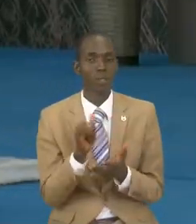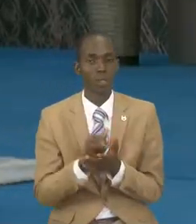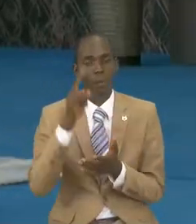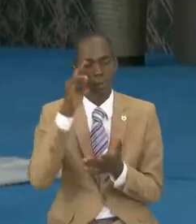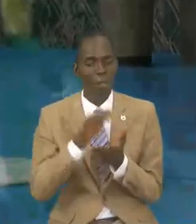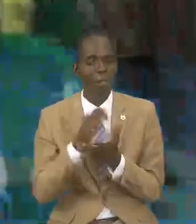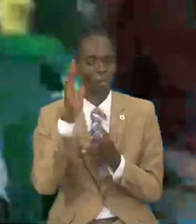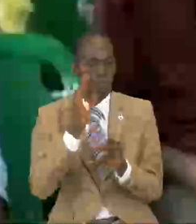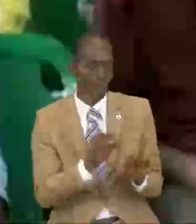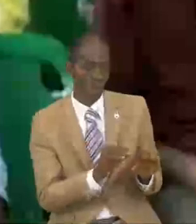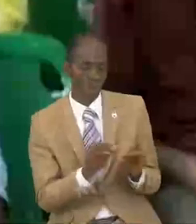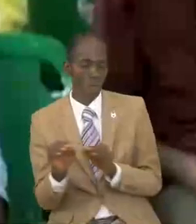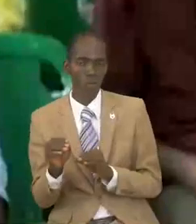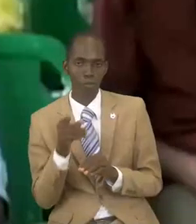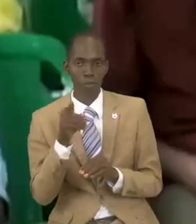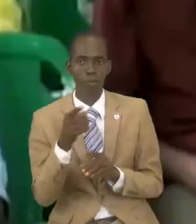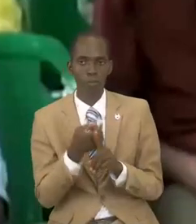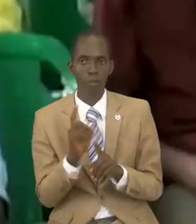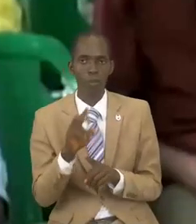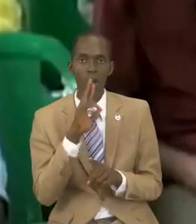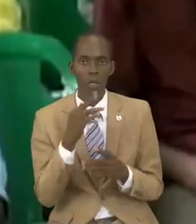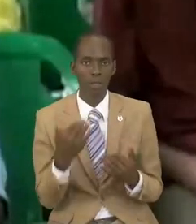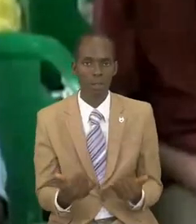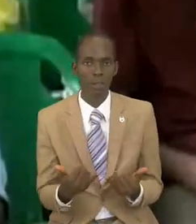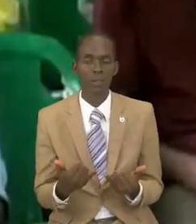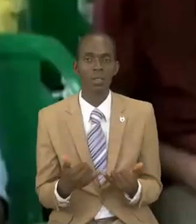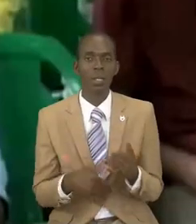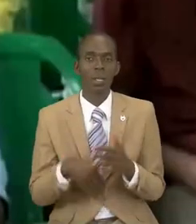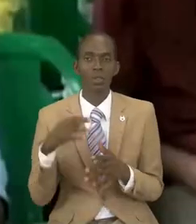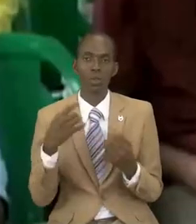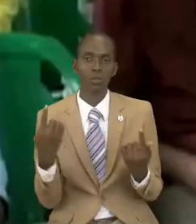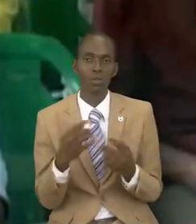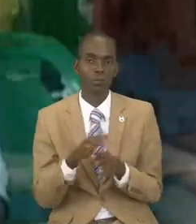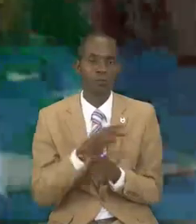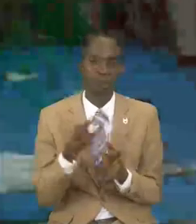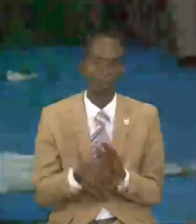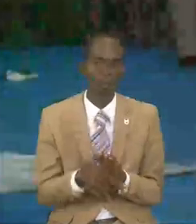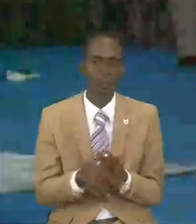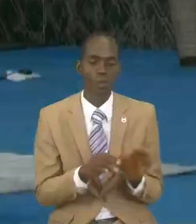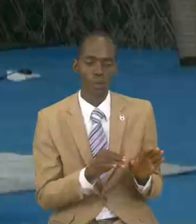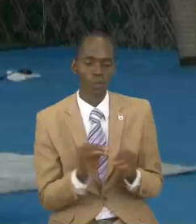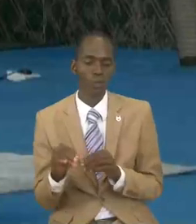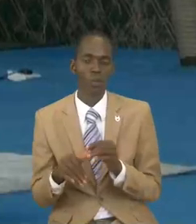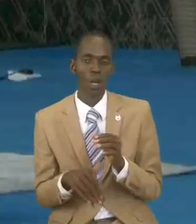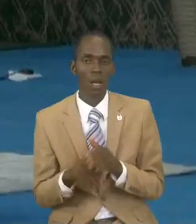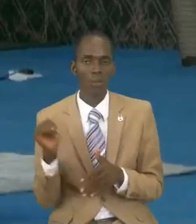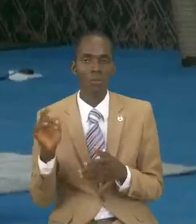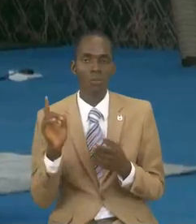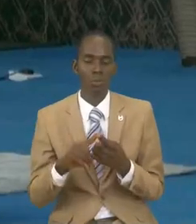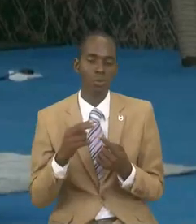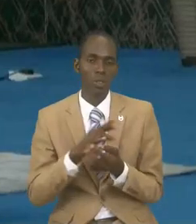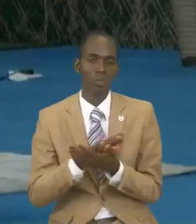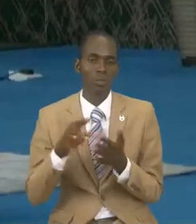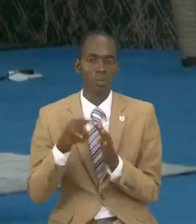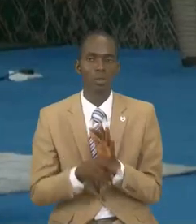quand vous croyez, cette croyance va vous faire déplacer de la dépravation